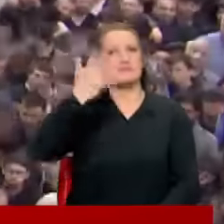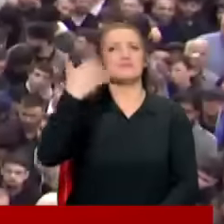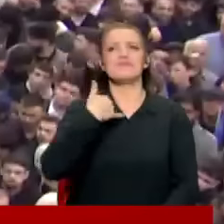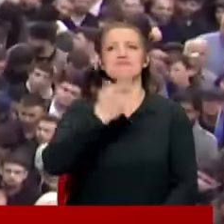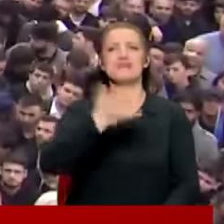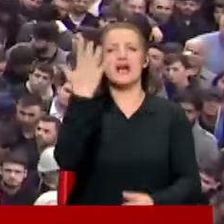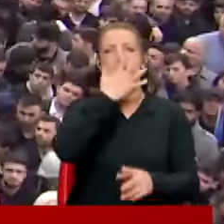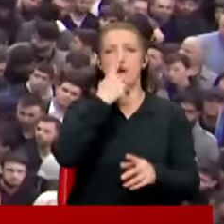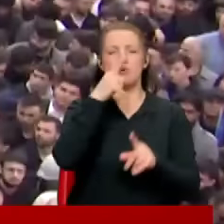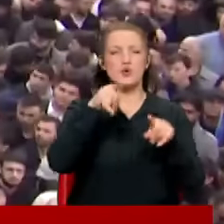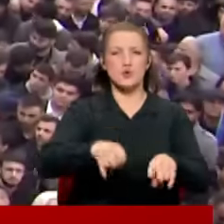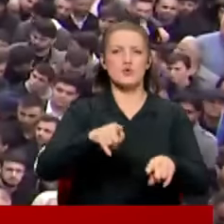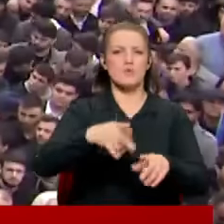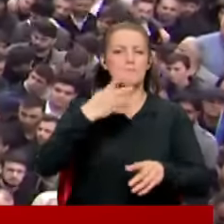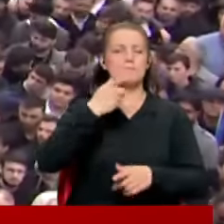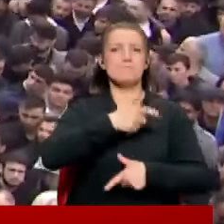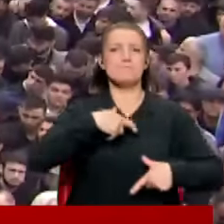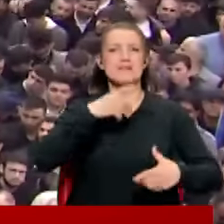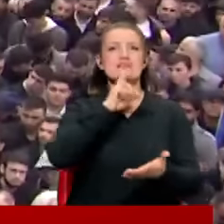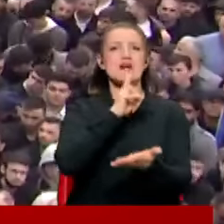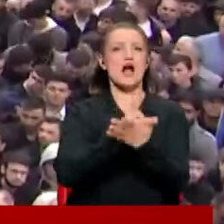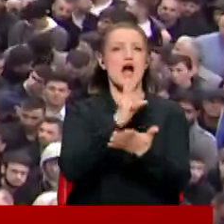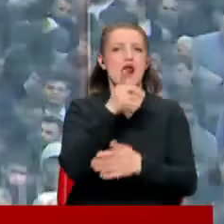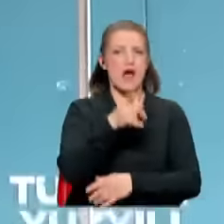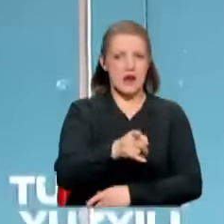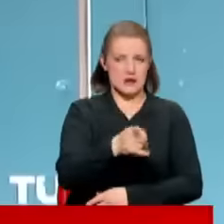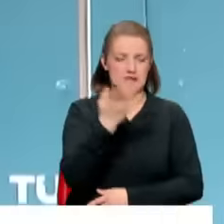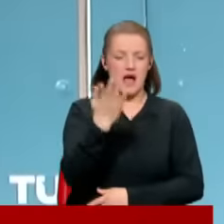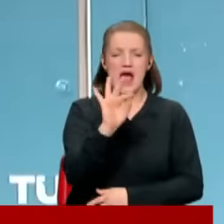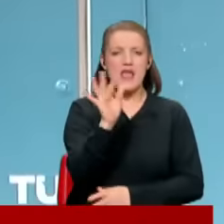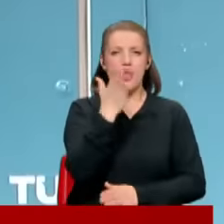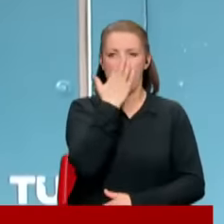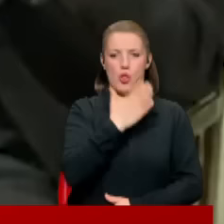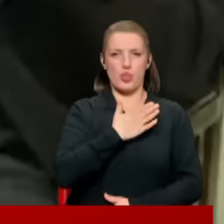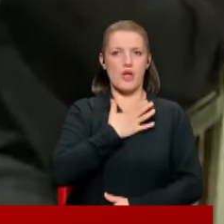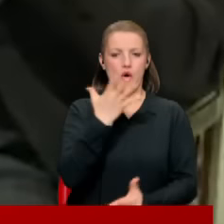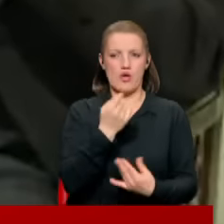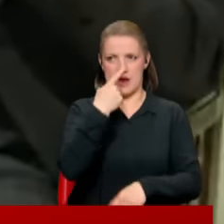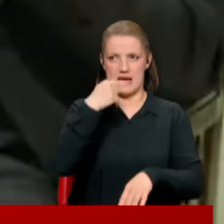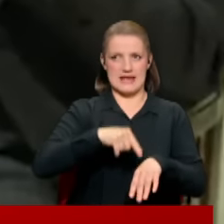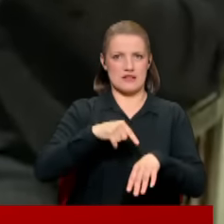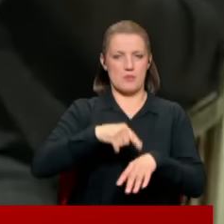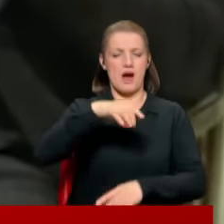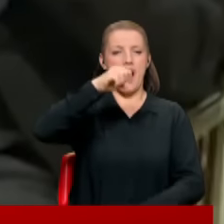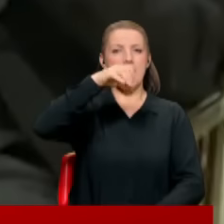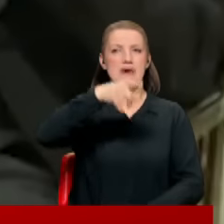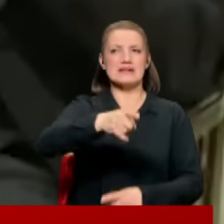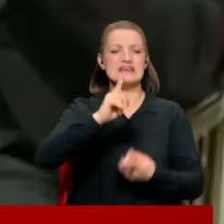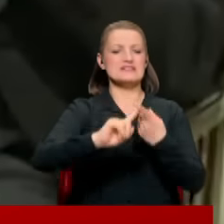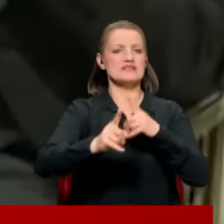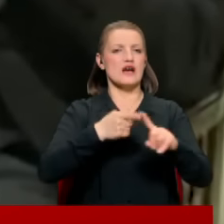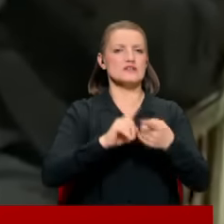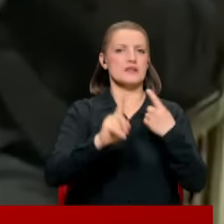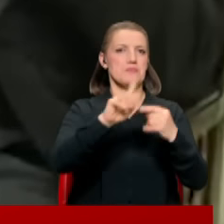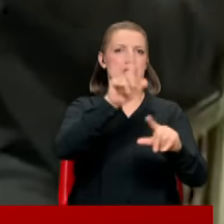bu milli irade şahlanışında en ön saflarda yer alacağına inanıyorum. AK Parti siyaset herhangi